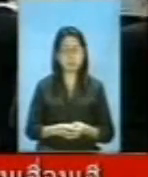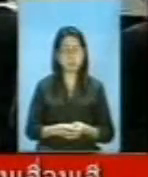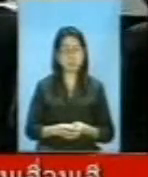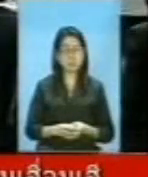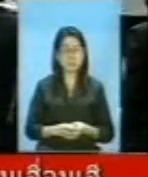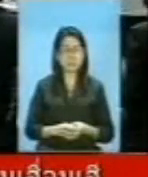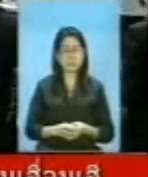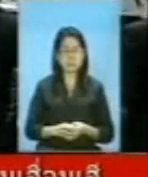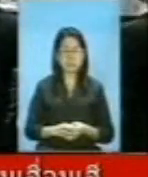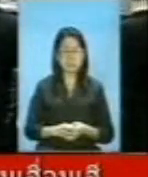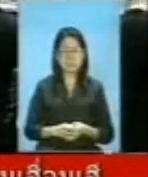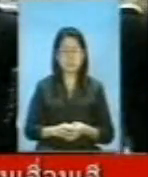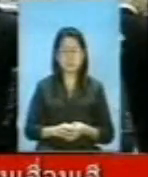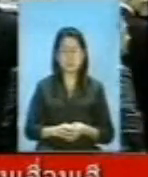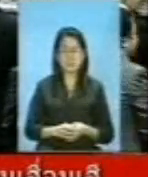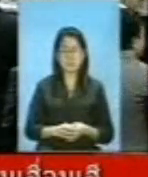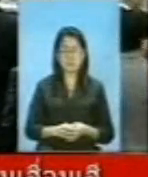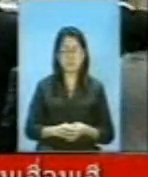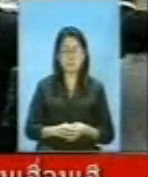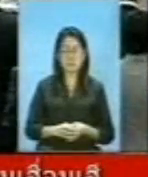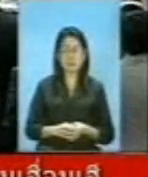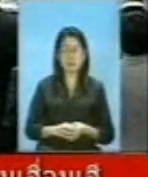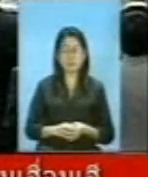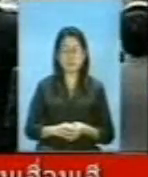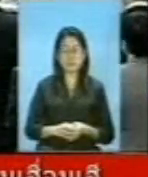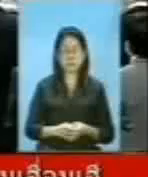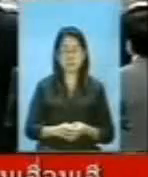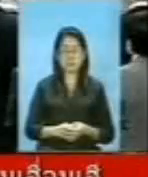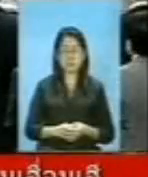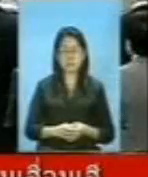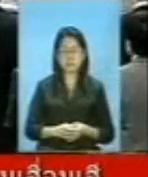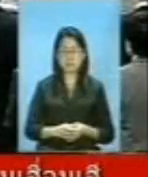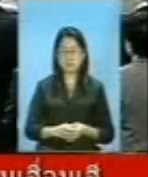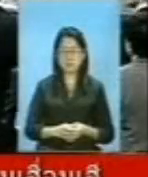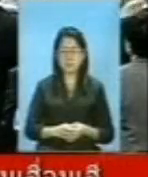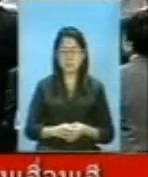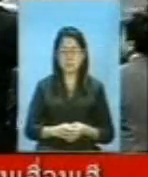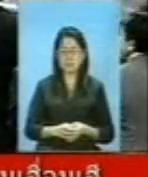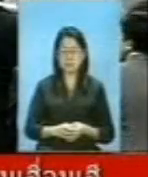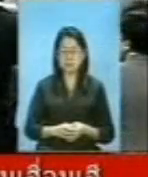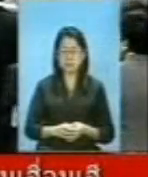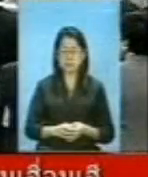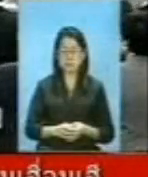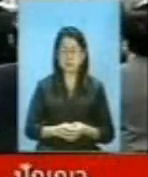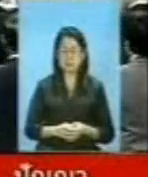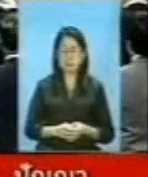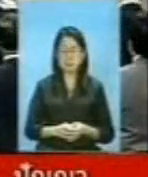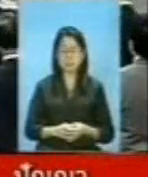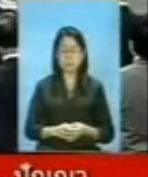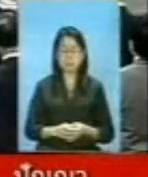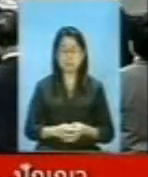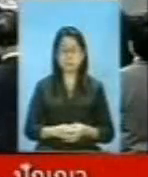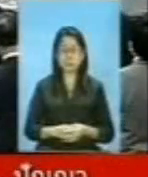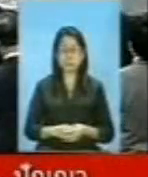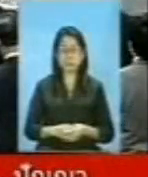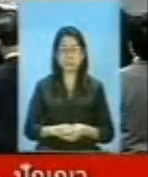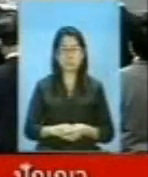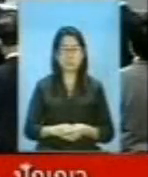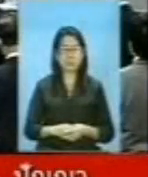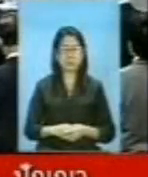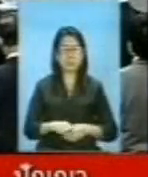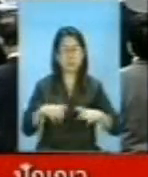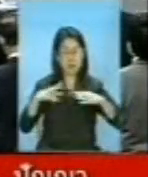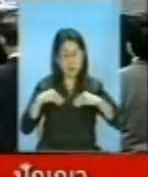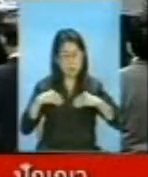จริงๆถือว่าเป็นการคุกคามข่มขู่ แน่นอนเลยเนี่ย เดี๋ยวจะดีฉันจะพูดให้ฟังมีการ พี่น้องประชาช